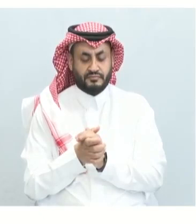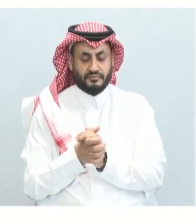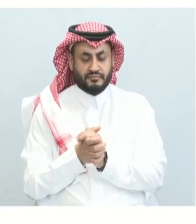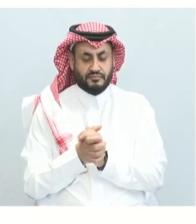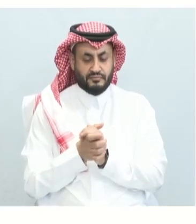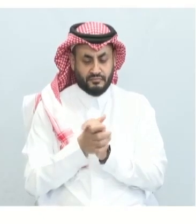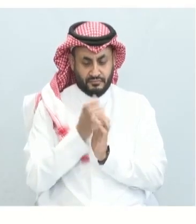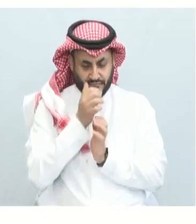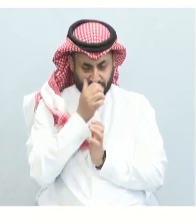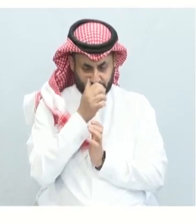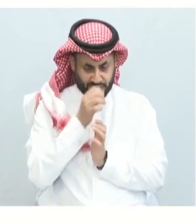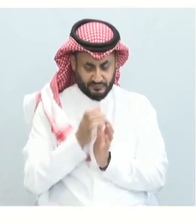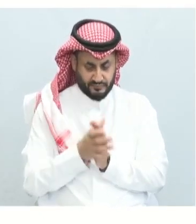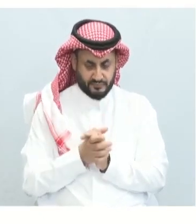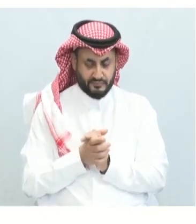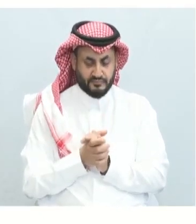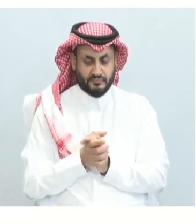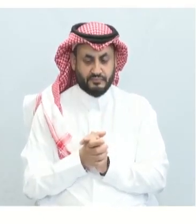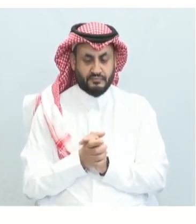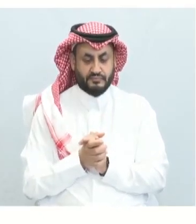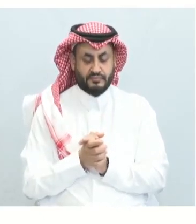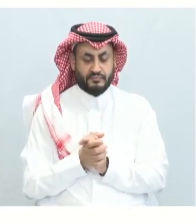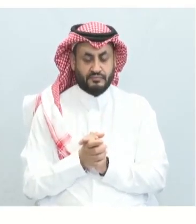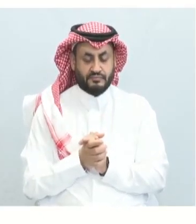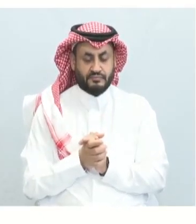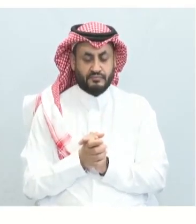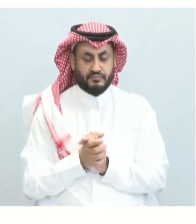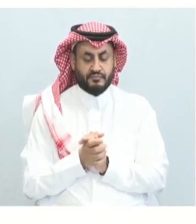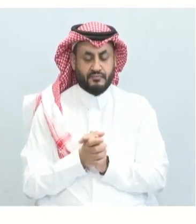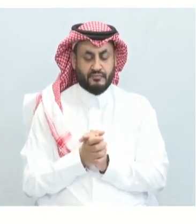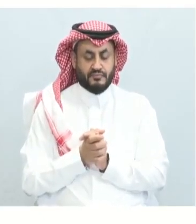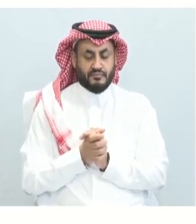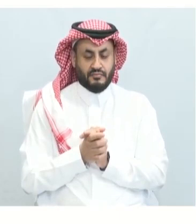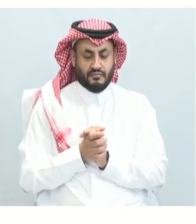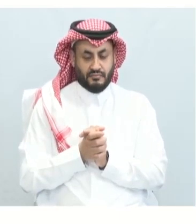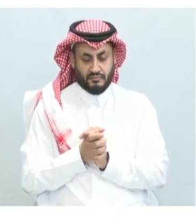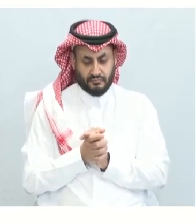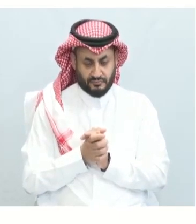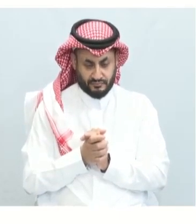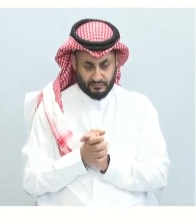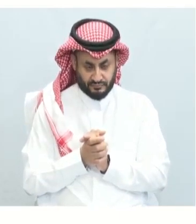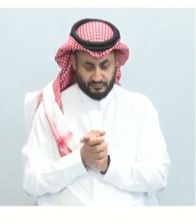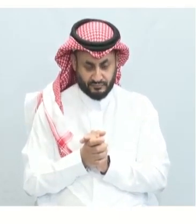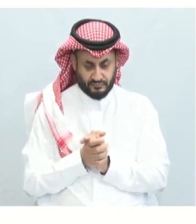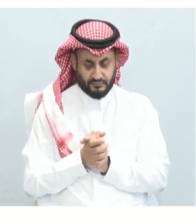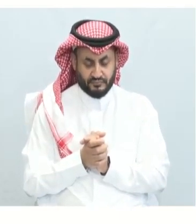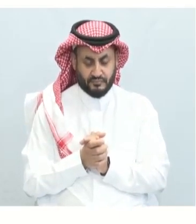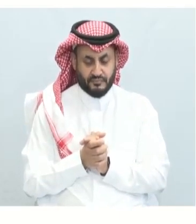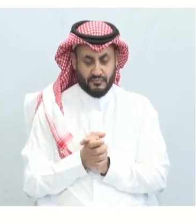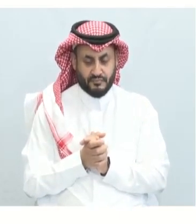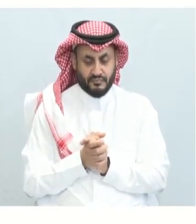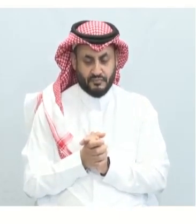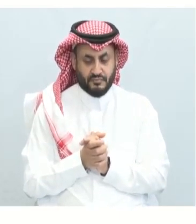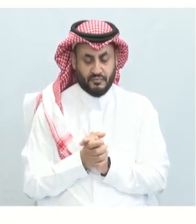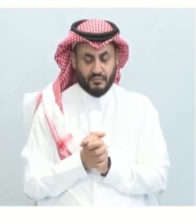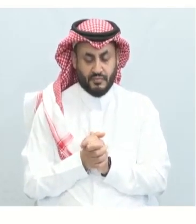وبارك لي فيما اعطيت وقني شر ما قضيت وقني شر ما قضيت انك تقضي ولا يقضى عليك وانه لا يذل من واليت